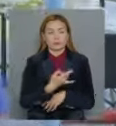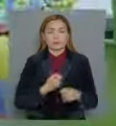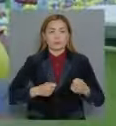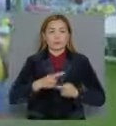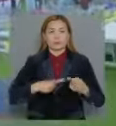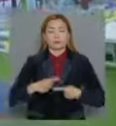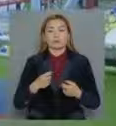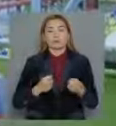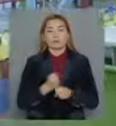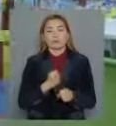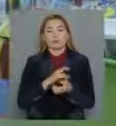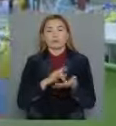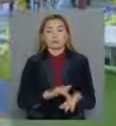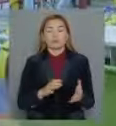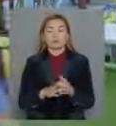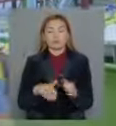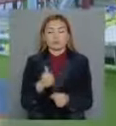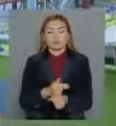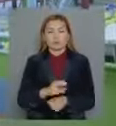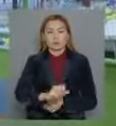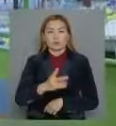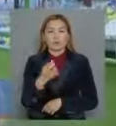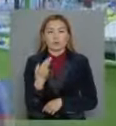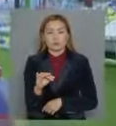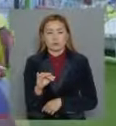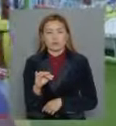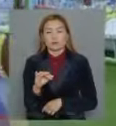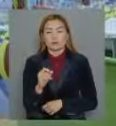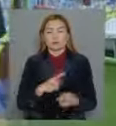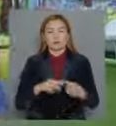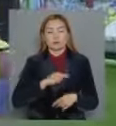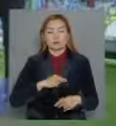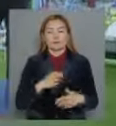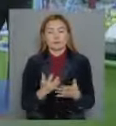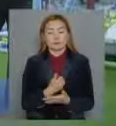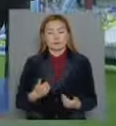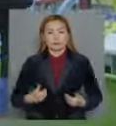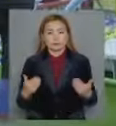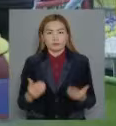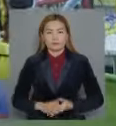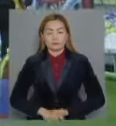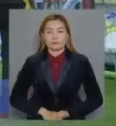кәсіпкерлік өнеркәсіп және туризм бөлімінің басшысы Дулатбай Сариев келіп, кәсіпкер жұмысына сәттілік тіледі.